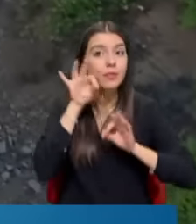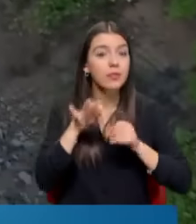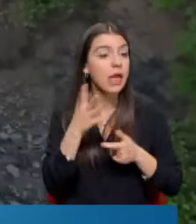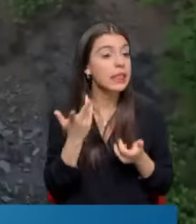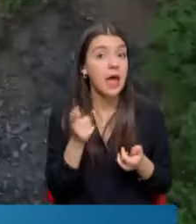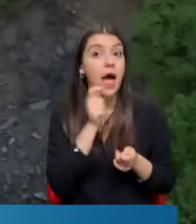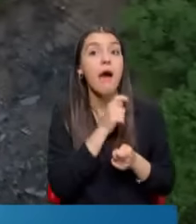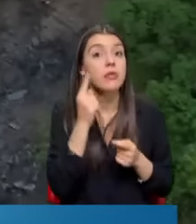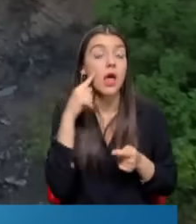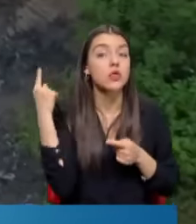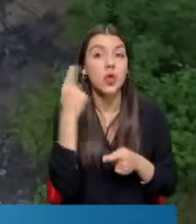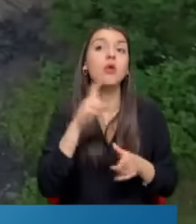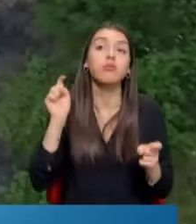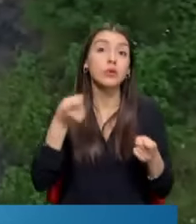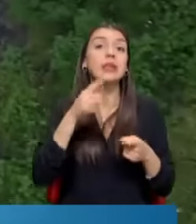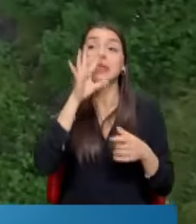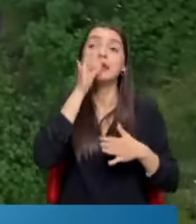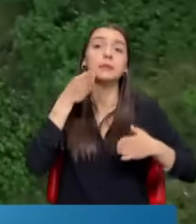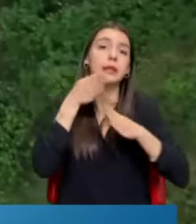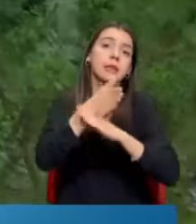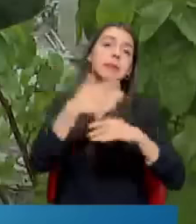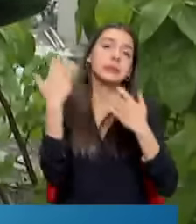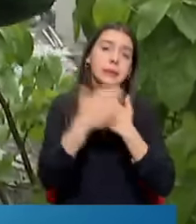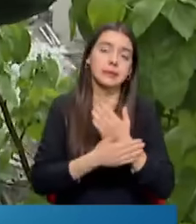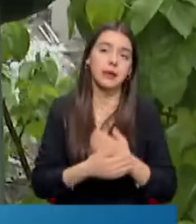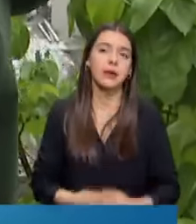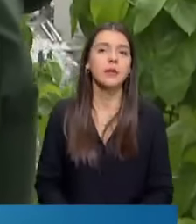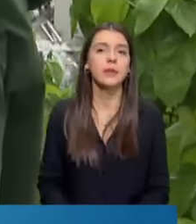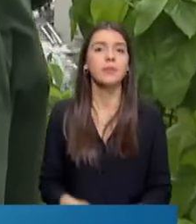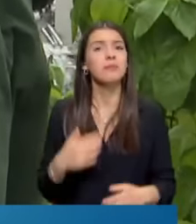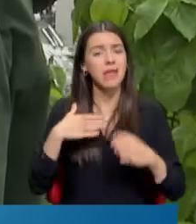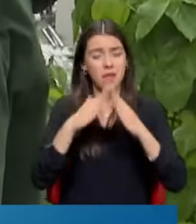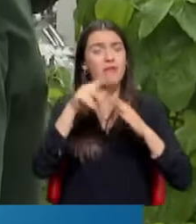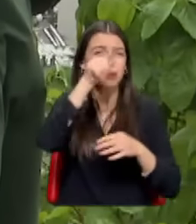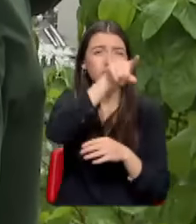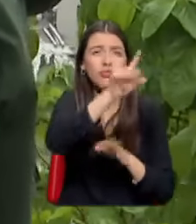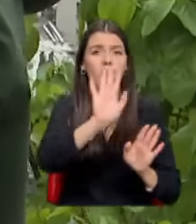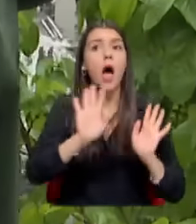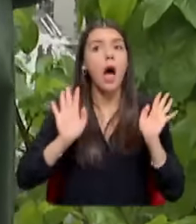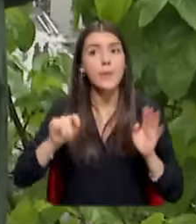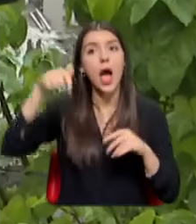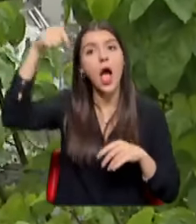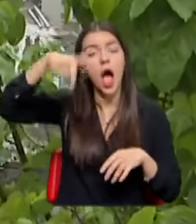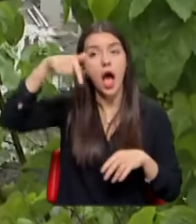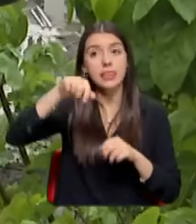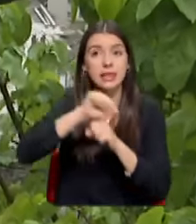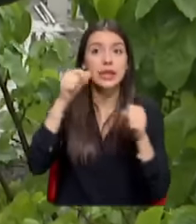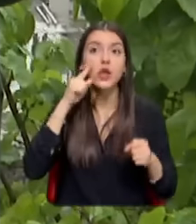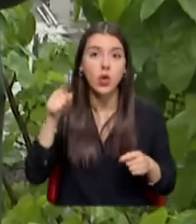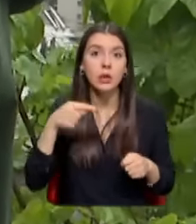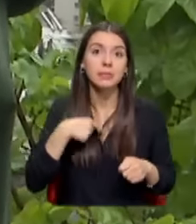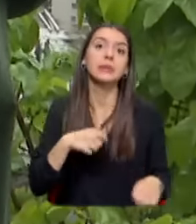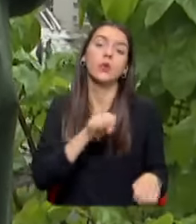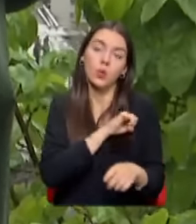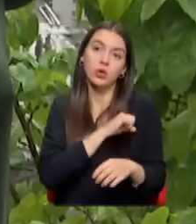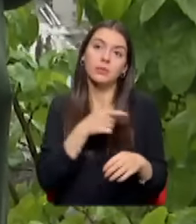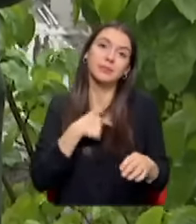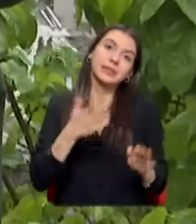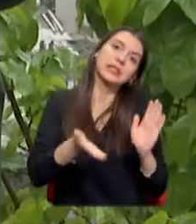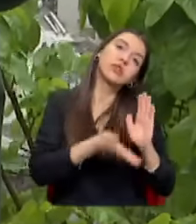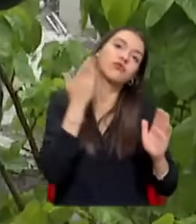kadar heyelan alanına kimse yaklaştırılmayacak. Evimiz şurası zaten ama alttakiler hasar gördüğü için bize tedirgin olduk. O yüzden